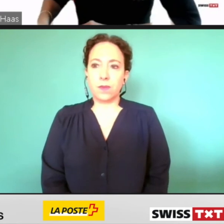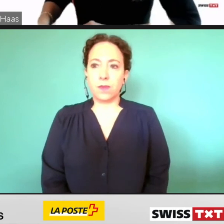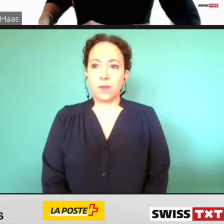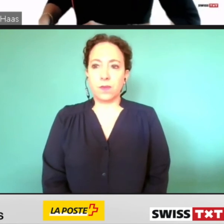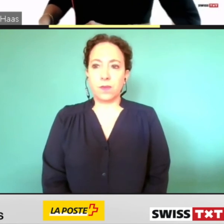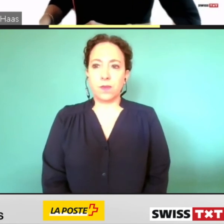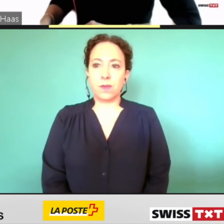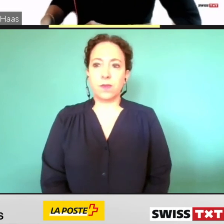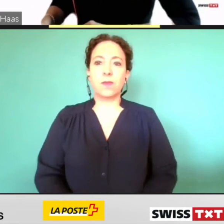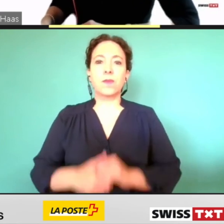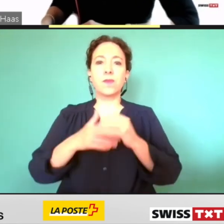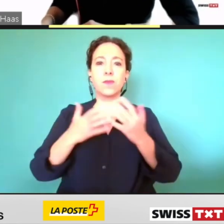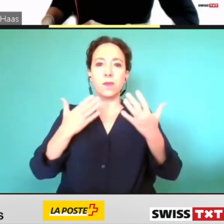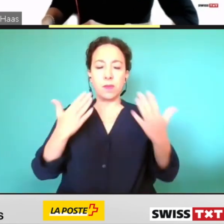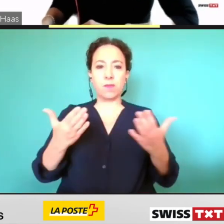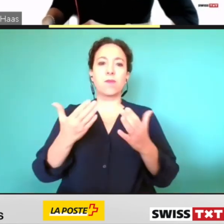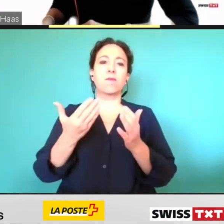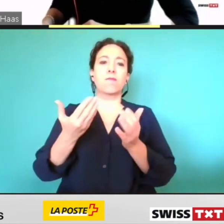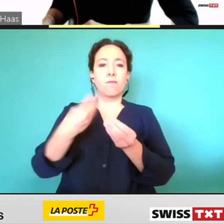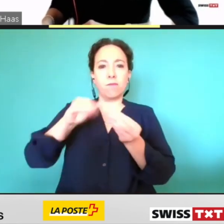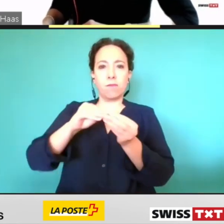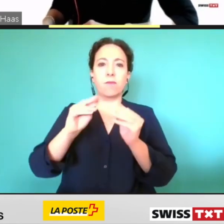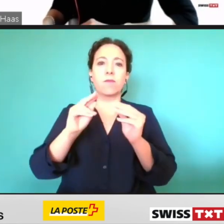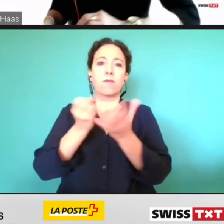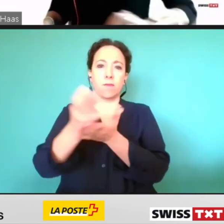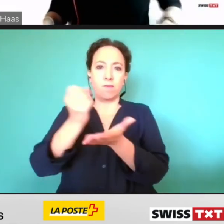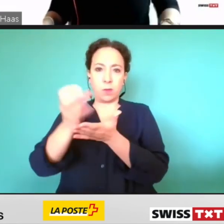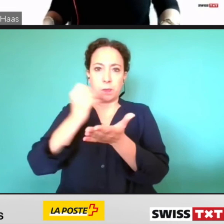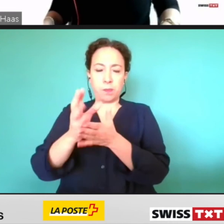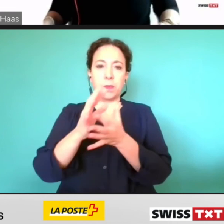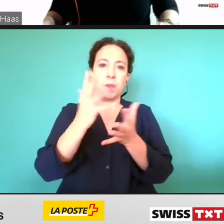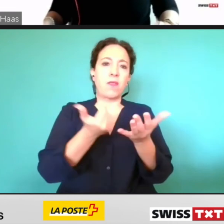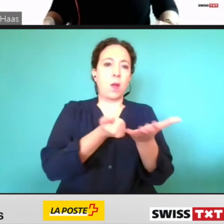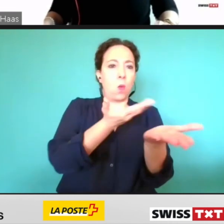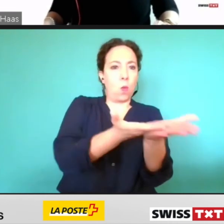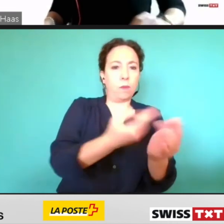Et maintenant, encore quelques informations sur l'offre et le service.